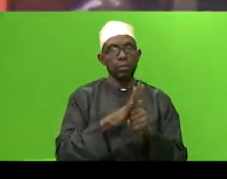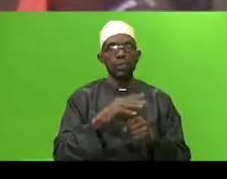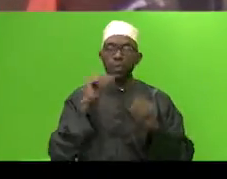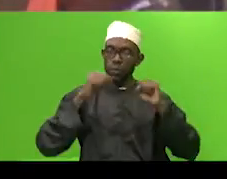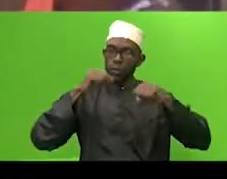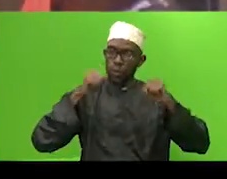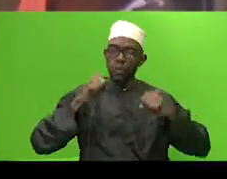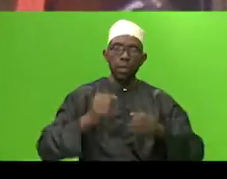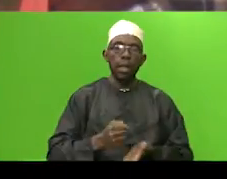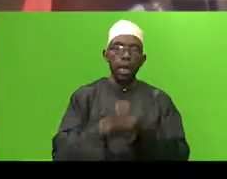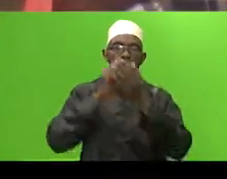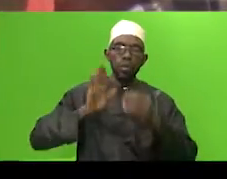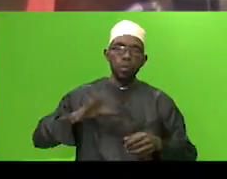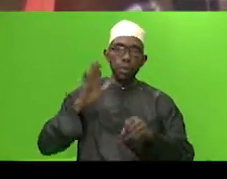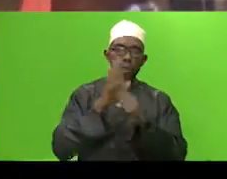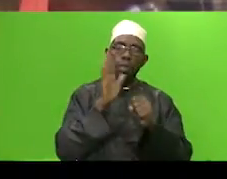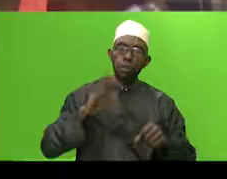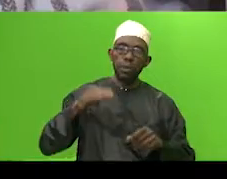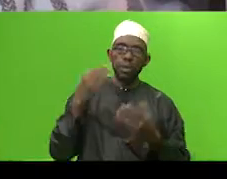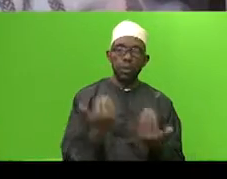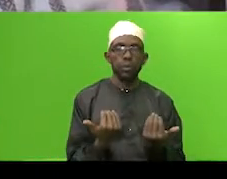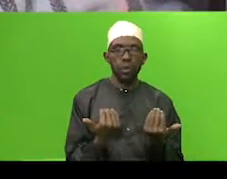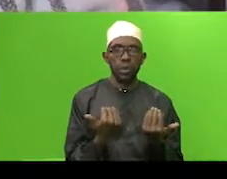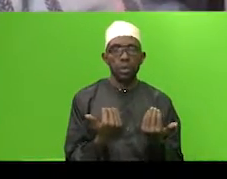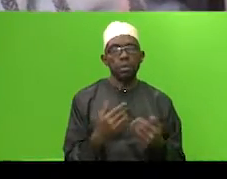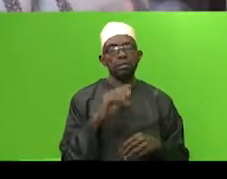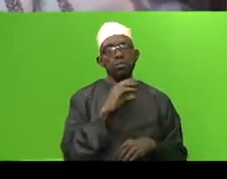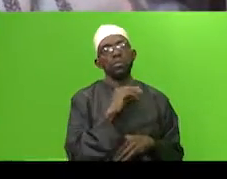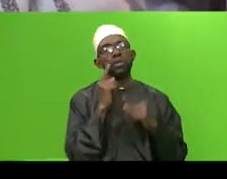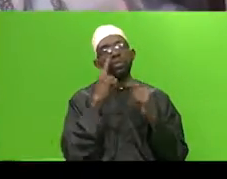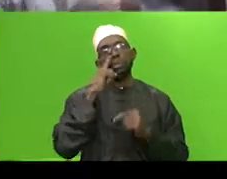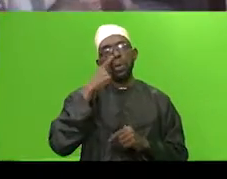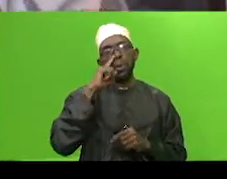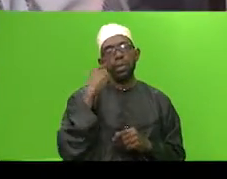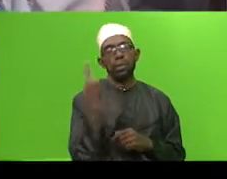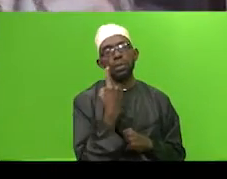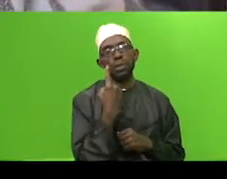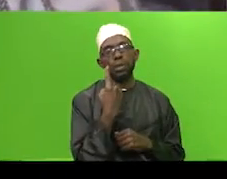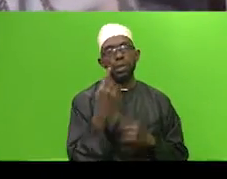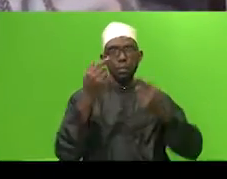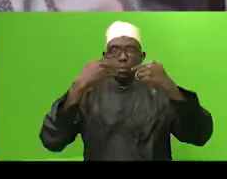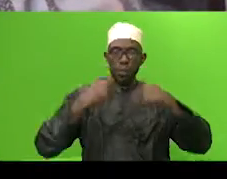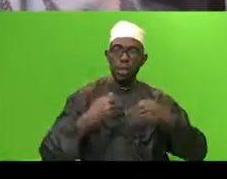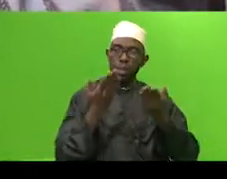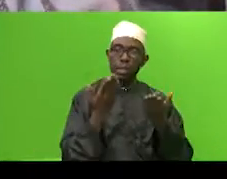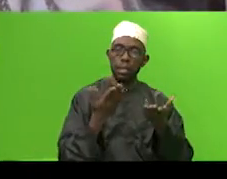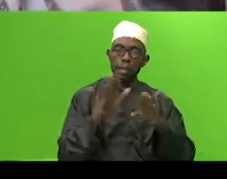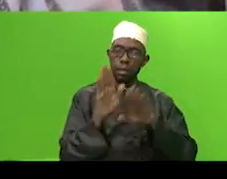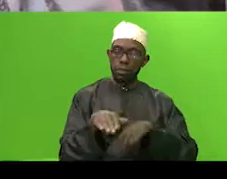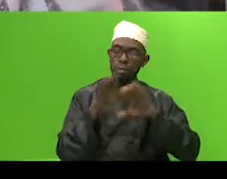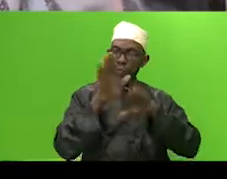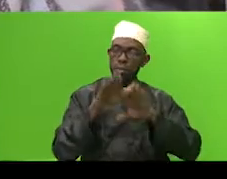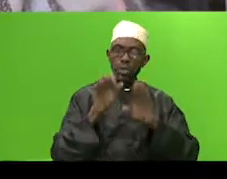inaweza wasaidia kwa sababu wa mama wengine tuko waindo. Wa mama sana. Wakiletewe kitu kama hii waanze kushona, si